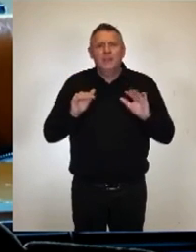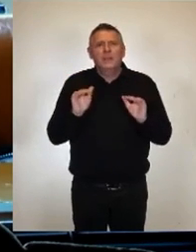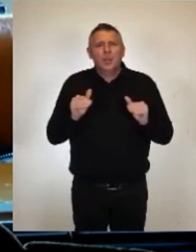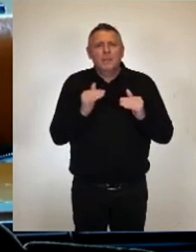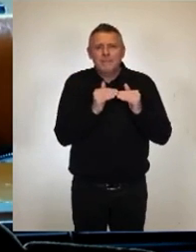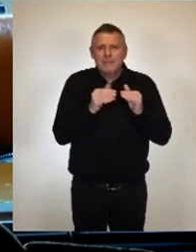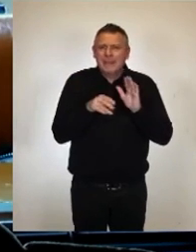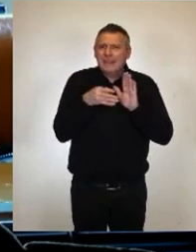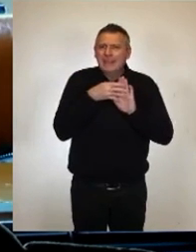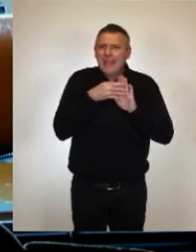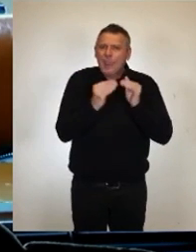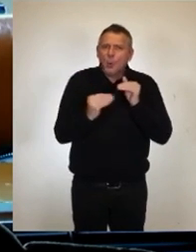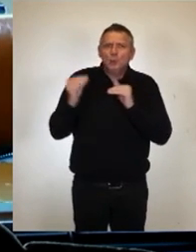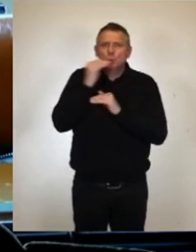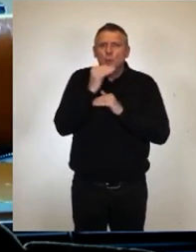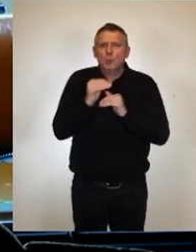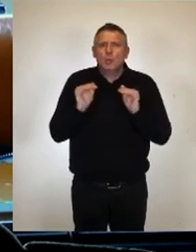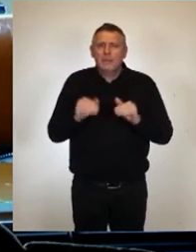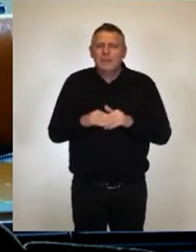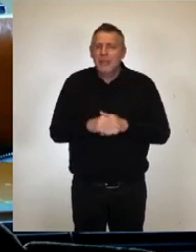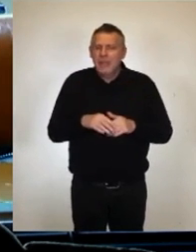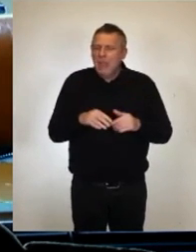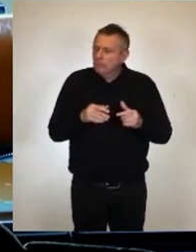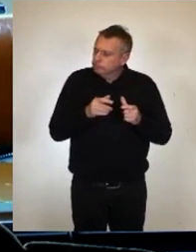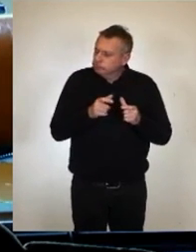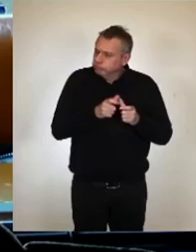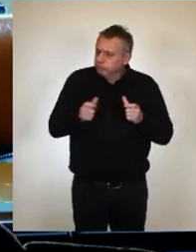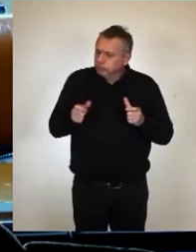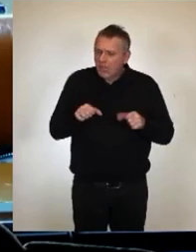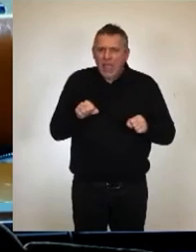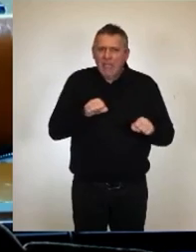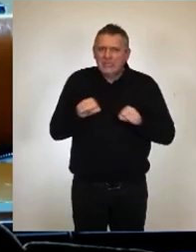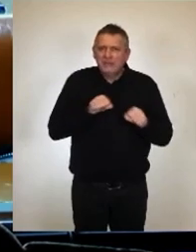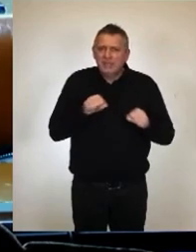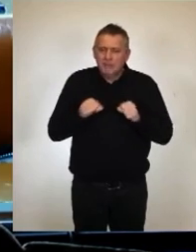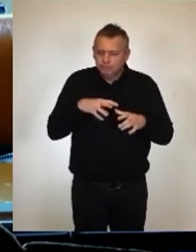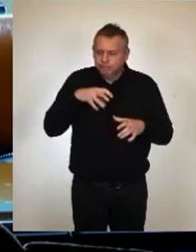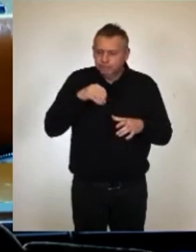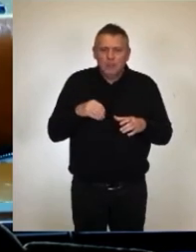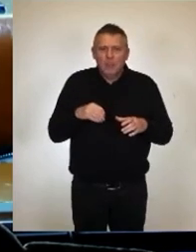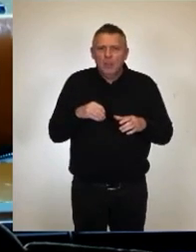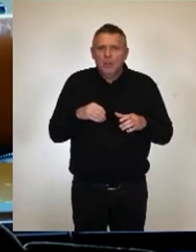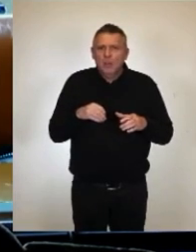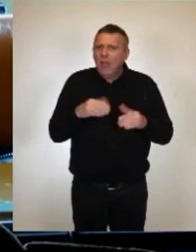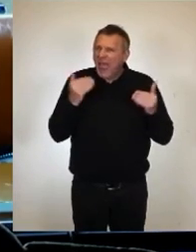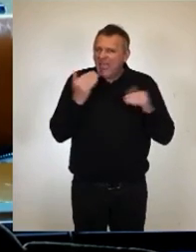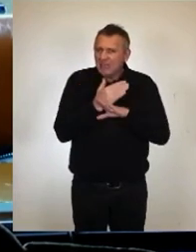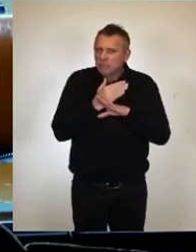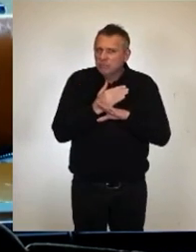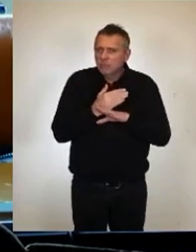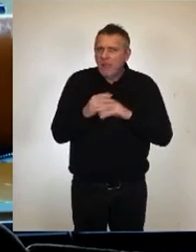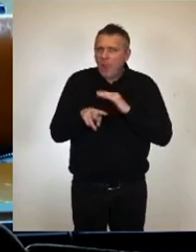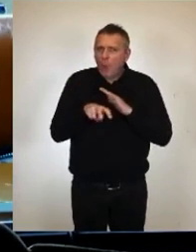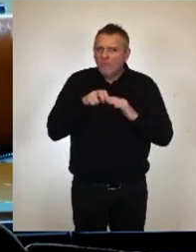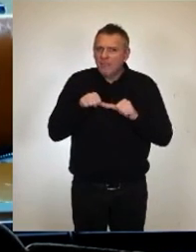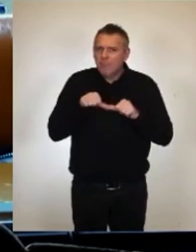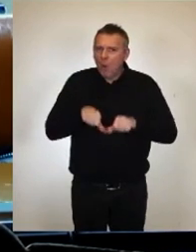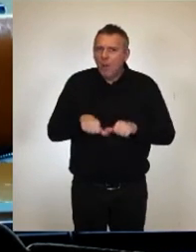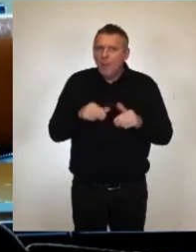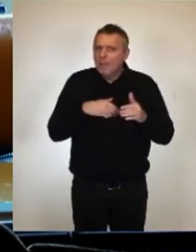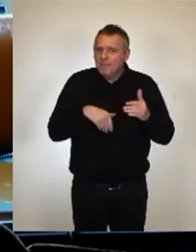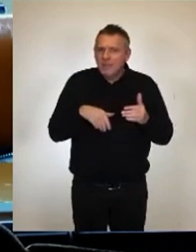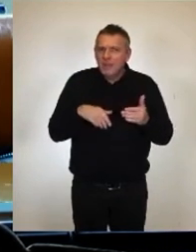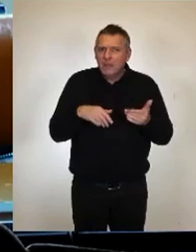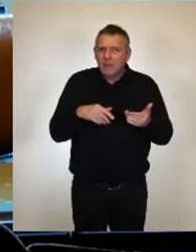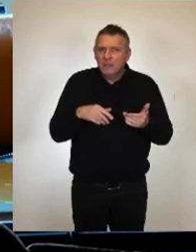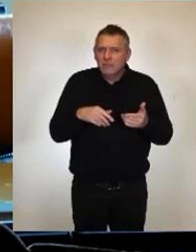que, alors même que l'activité est stoppée, ce niveau est au-dessus. Et donc, sauf à dire qu'il faut cesser encore plus toute activité